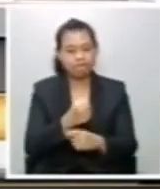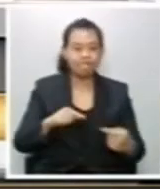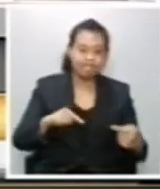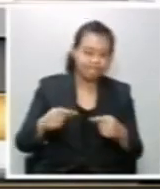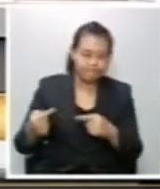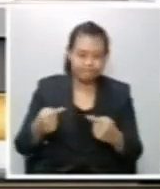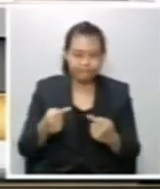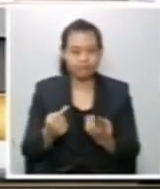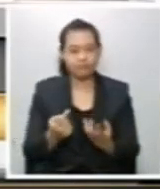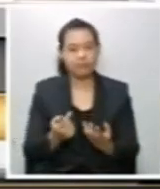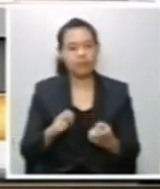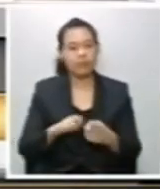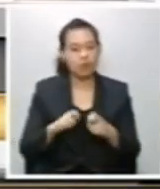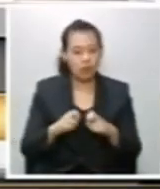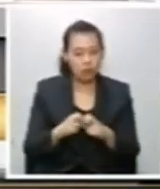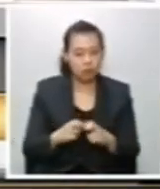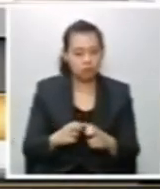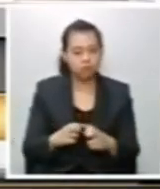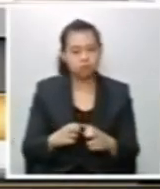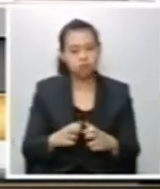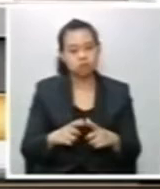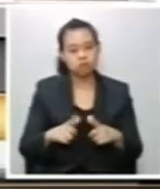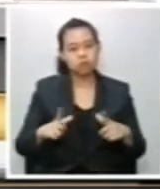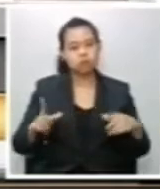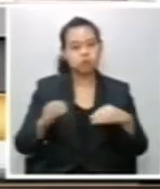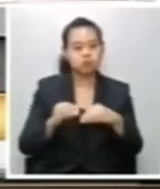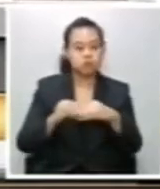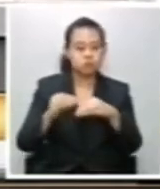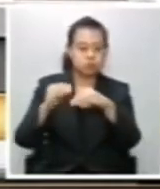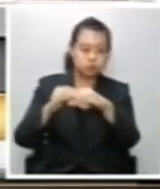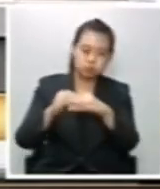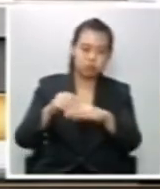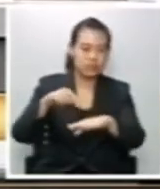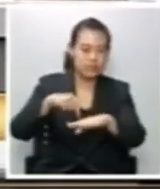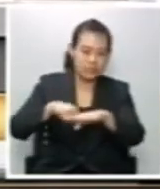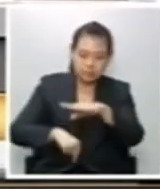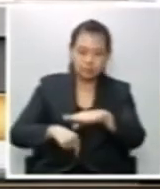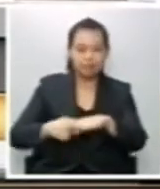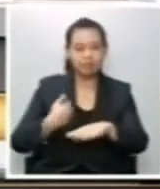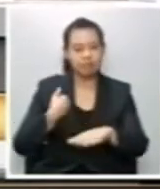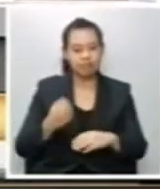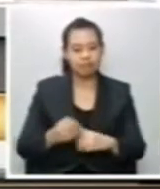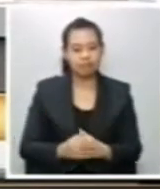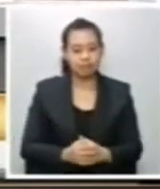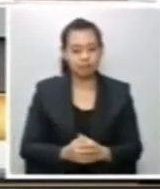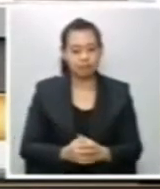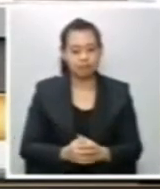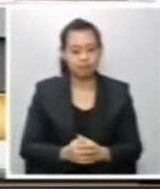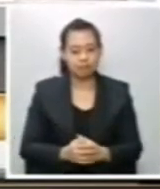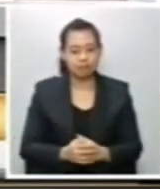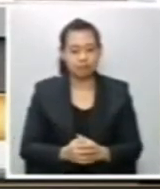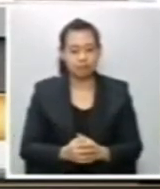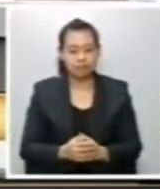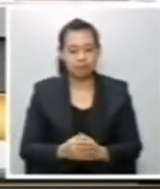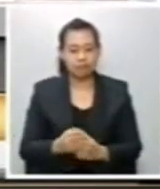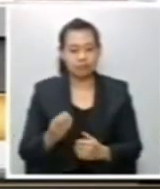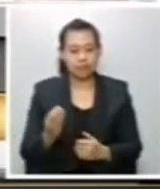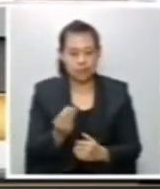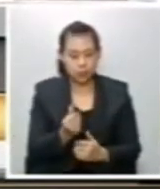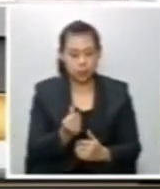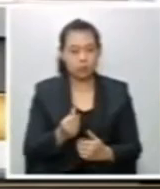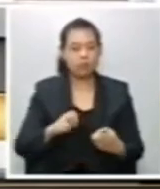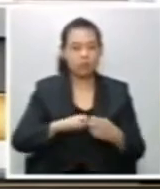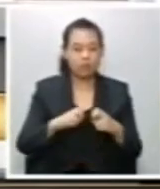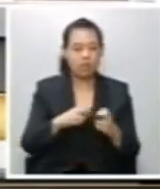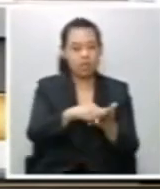การขยายตัวของปัญหาแล้วก็มีความสลับซับซ้อนมากขึ้นอย่างรวดเร็วและทำให้การแก้ไขมีความยุ่ง